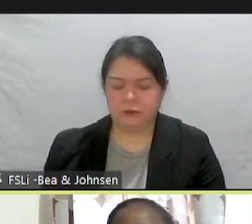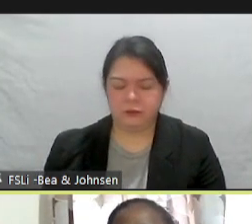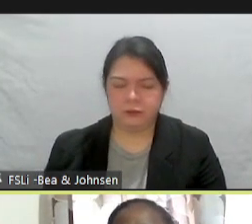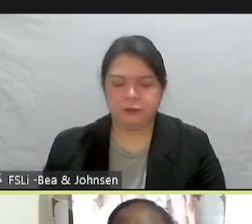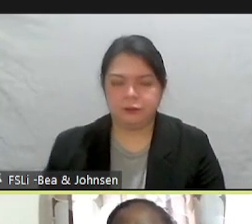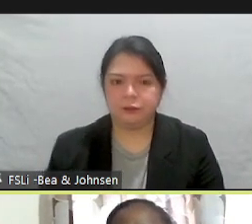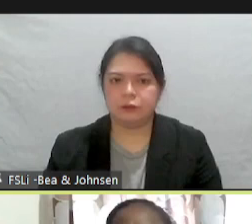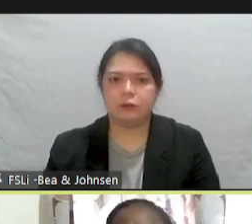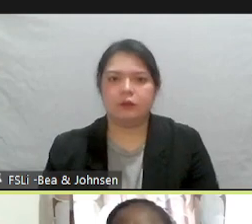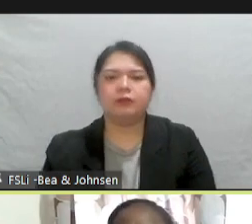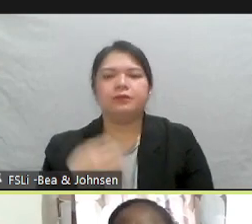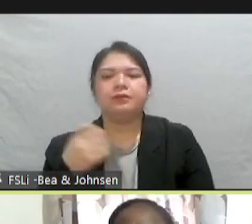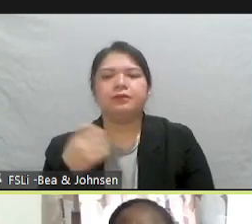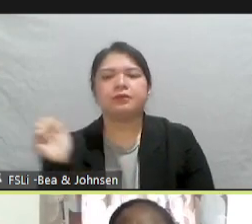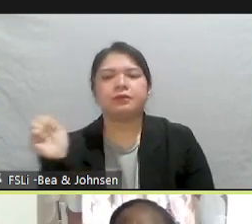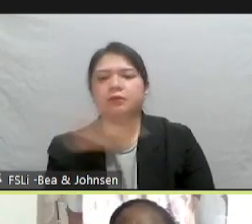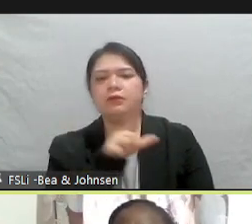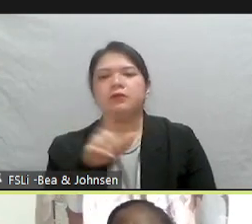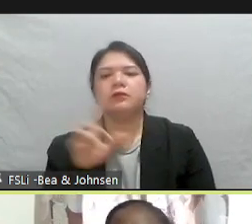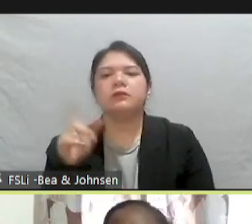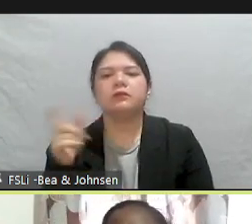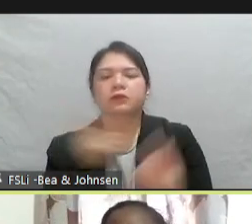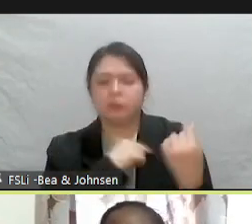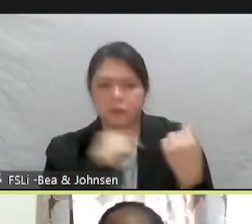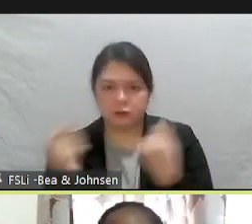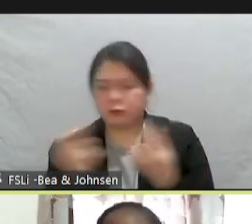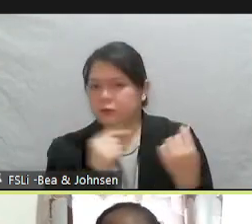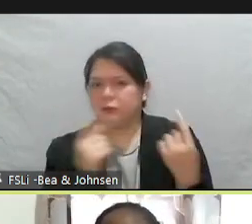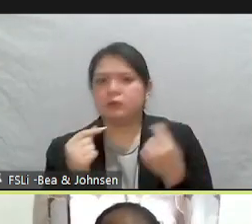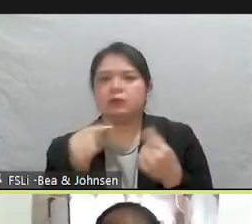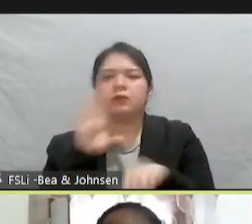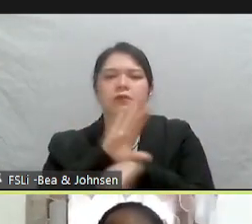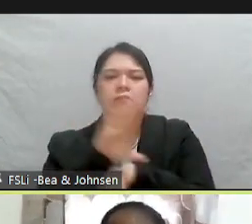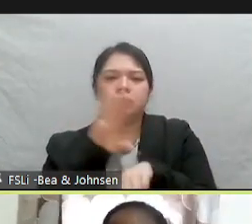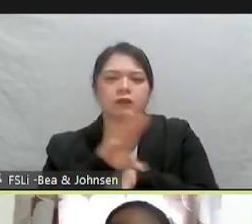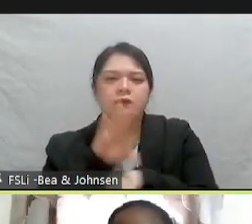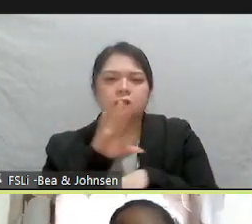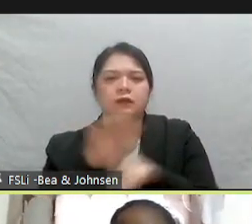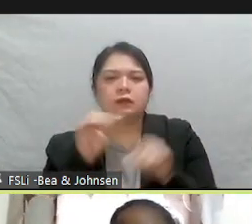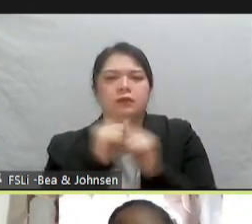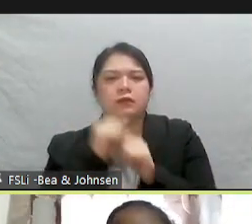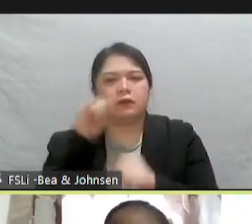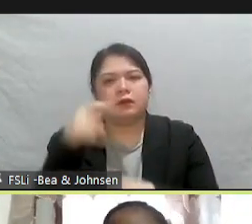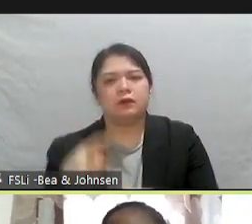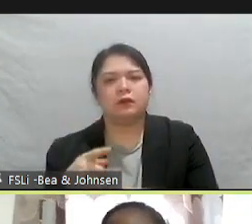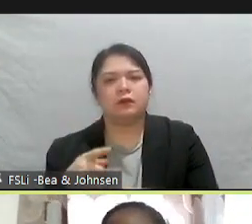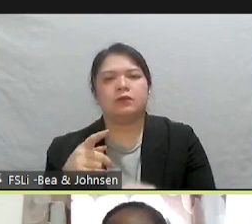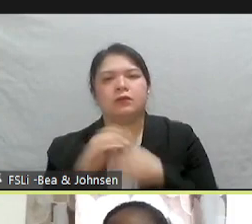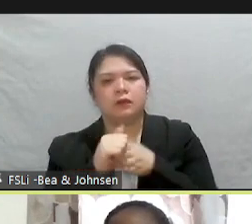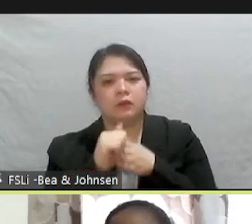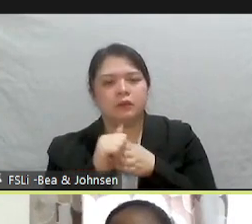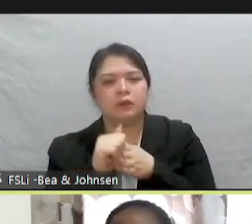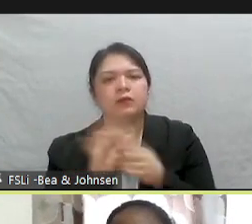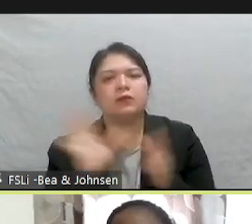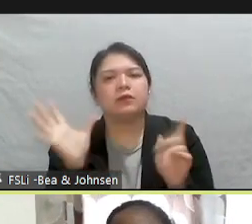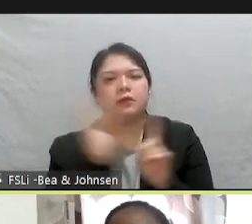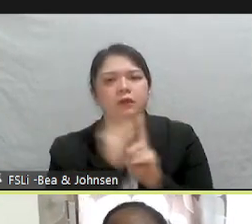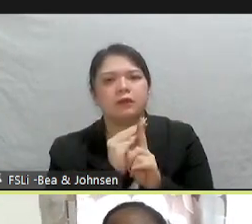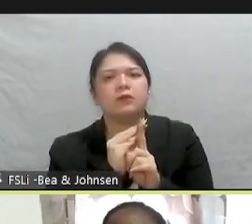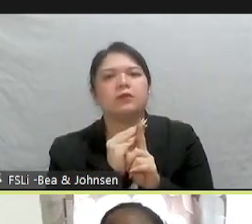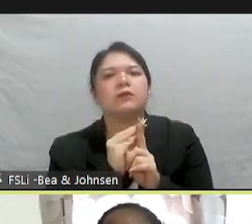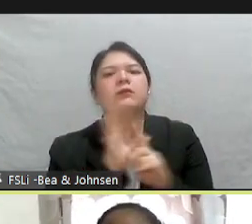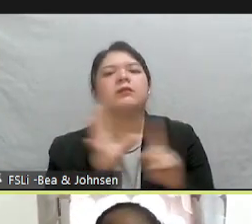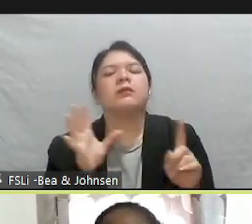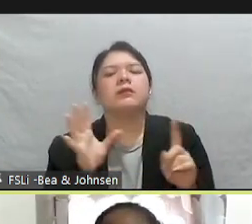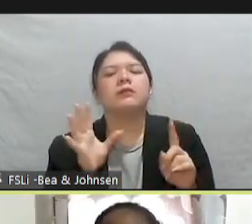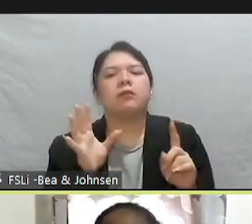Lahat po ng ginagawa namin ay talagang consultation with IP leaders po and culture bearers. Lahat po ng mga ginagawa namin, dapat